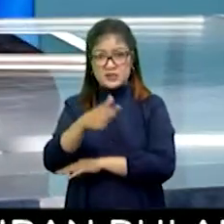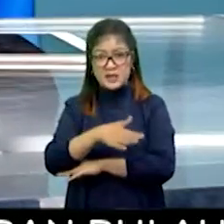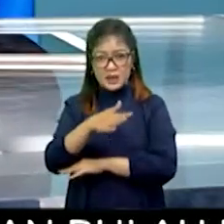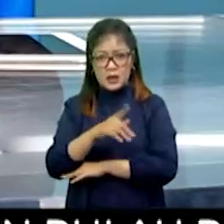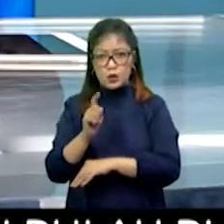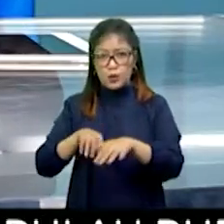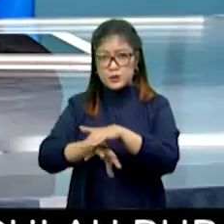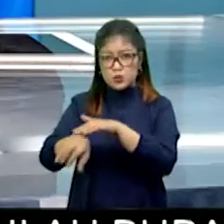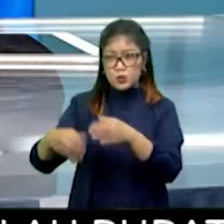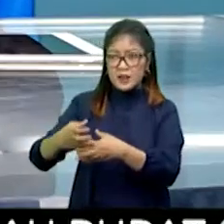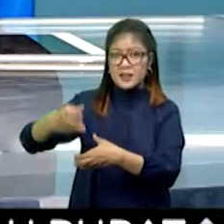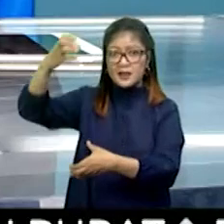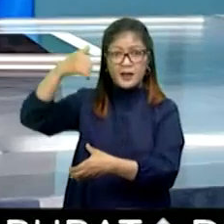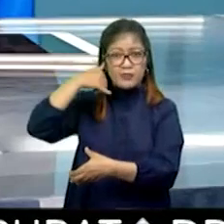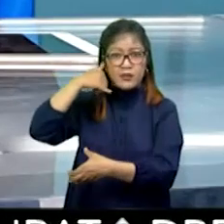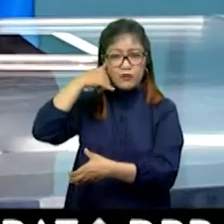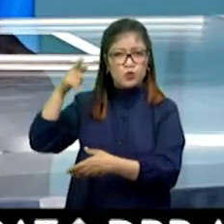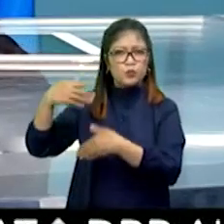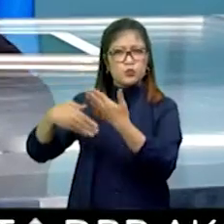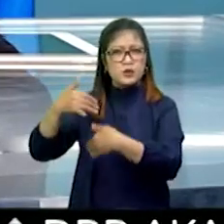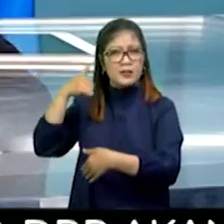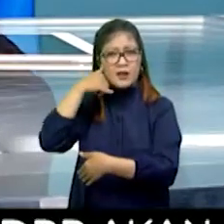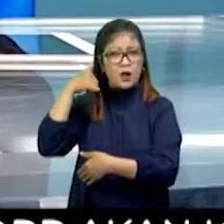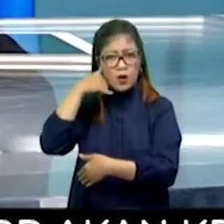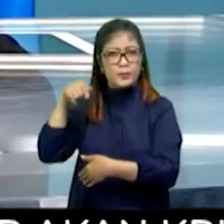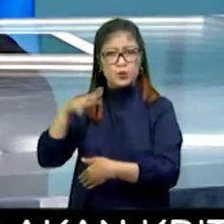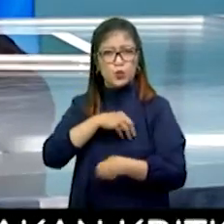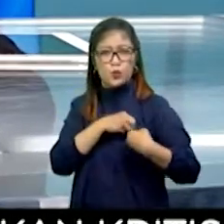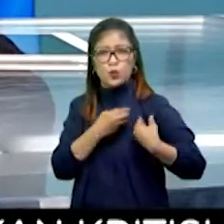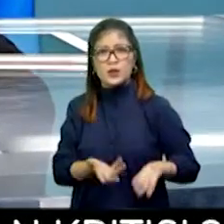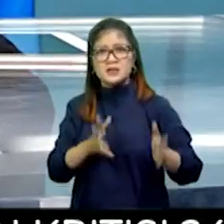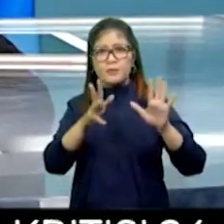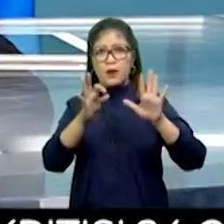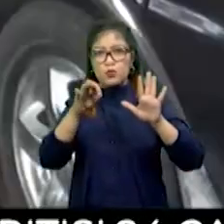satu perusahaan telekomunikasi mengalami kerugian hingga 90 juta rupiah.